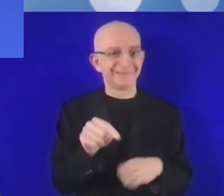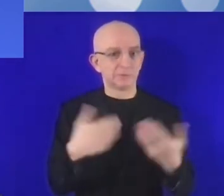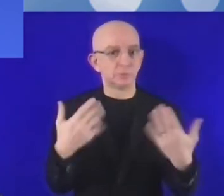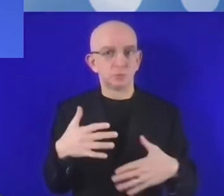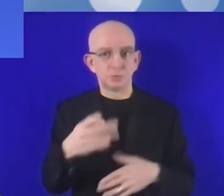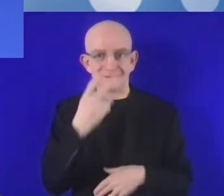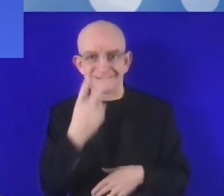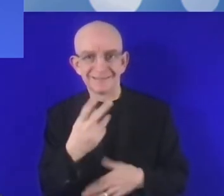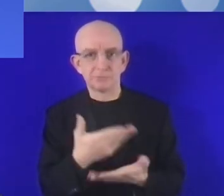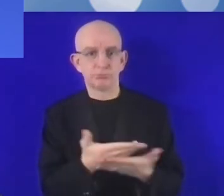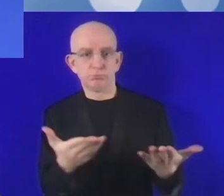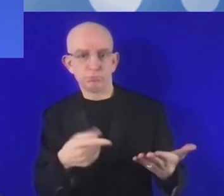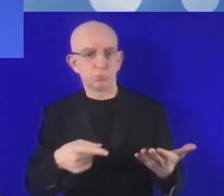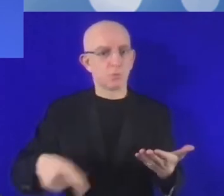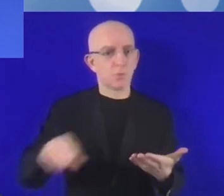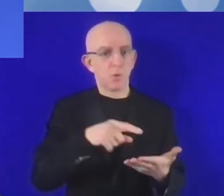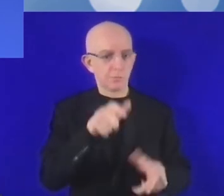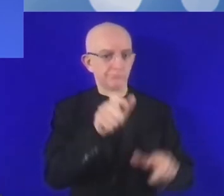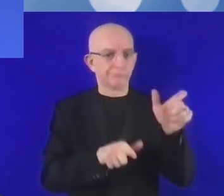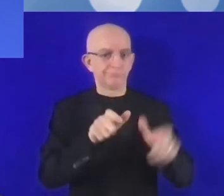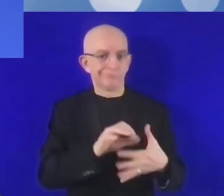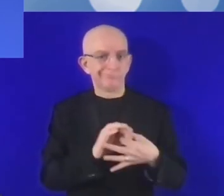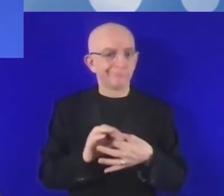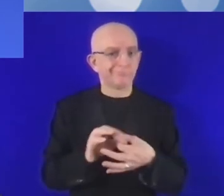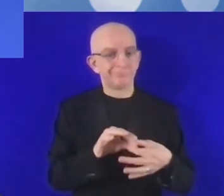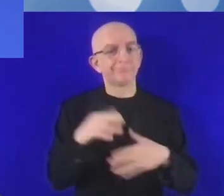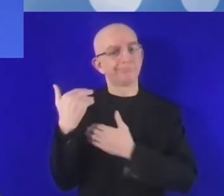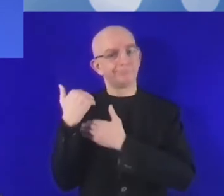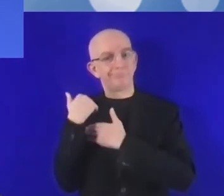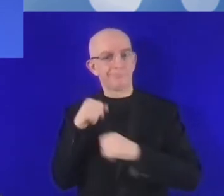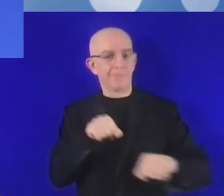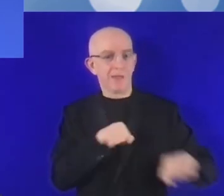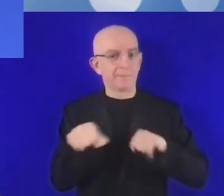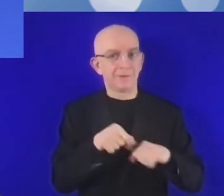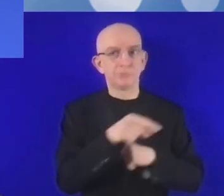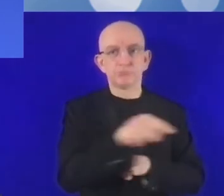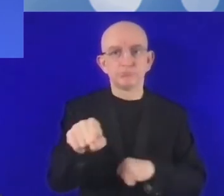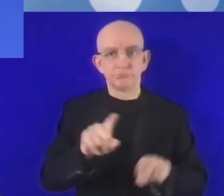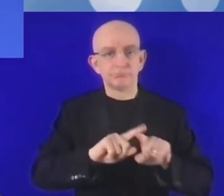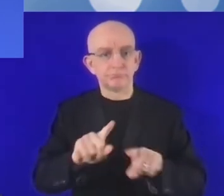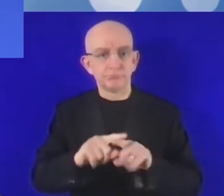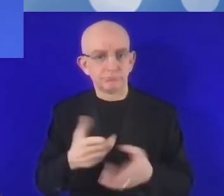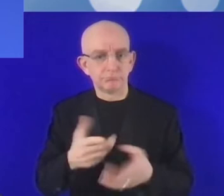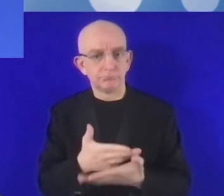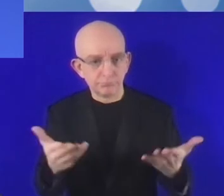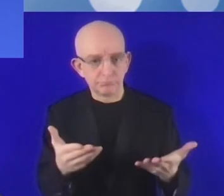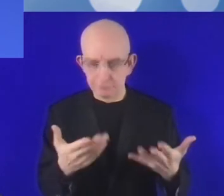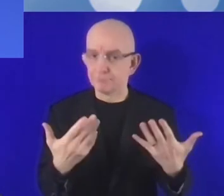deux grands blocs qui sont apparus lors des rencontres. D'abord, c'est le besoin d'une coopération internationale,